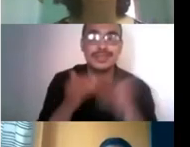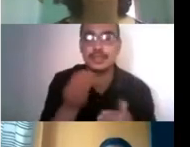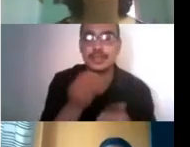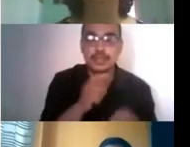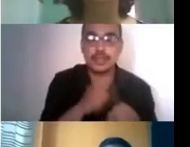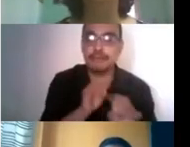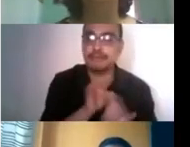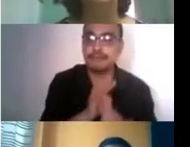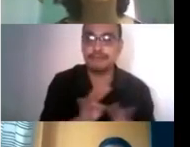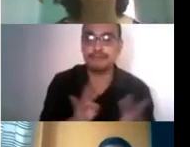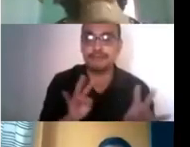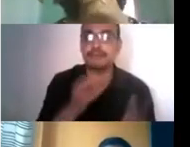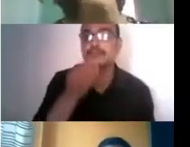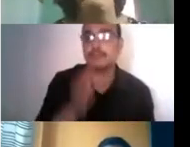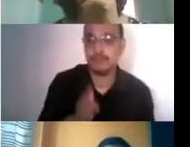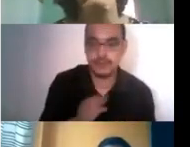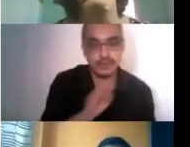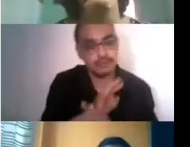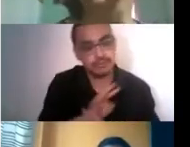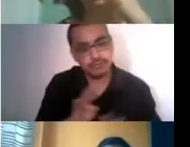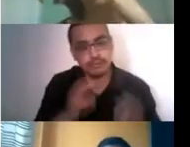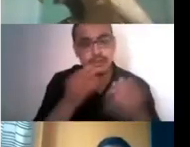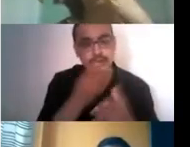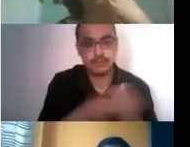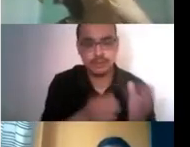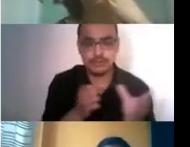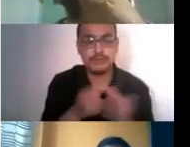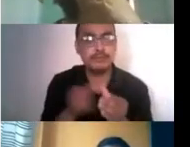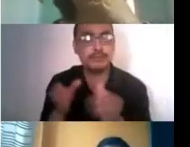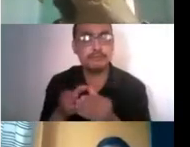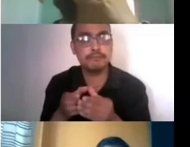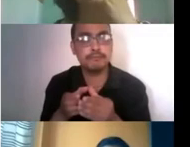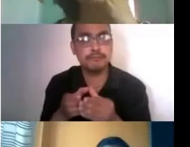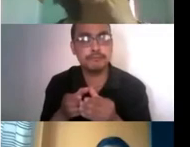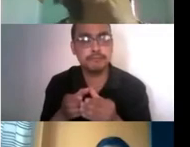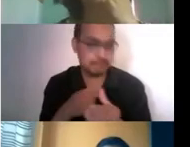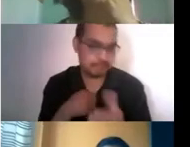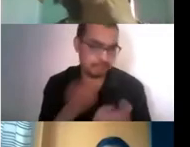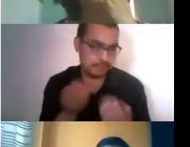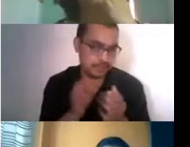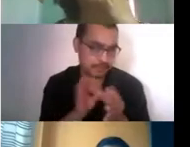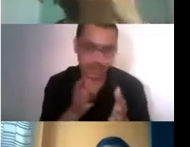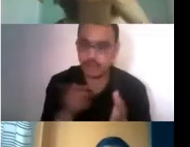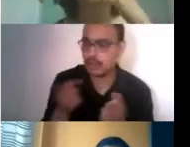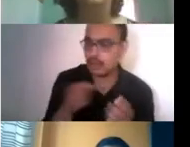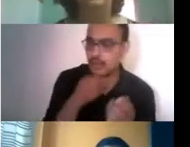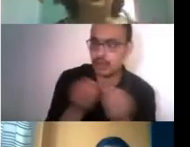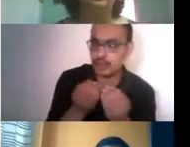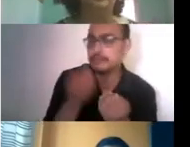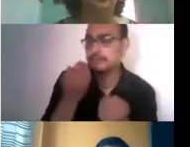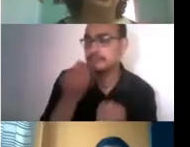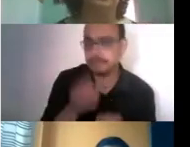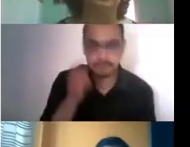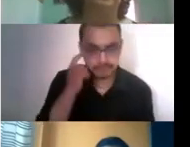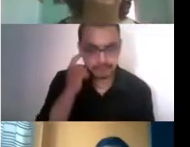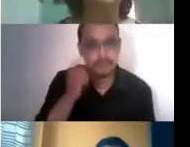शान्त भएपछि दुवै पक्षलाई के हुन्छ, ओहो मैले गर्न नहुने काम गरेँ, यस्तो नगर्दा भए हुन्थ्यो मैले भनेर फेरि एक